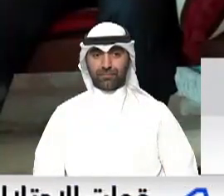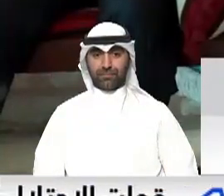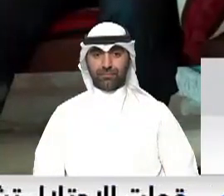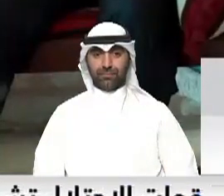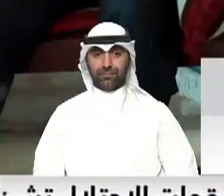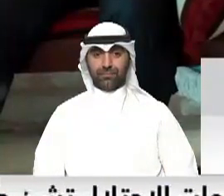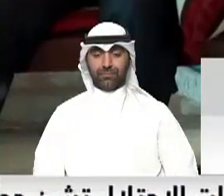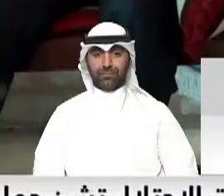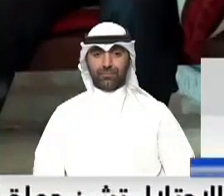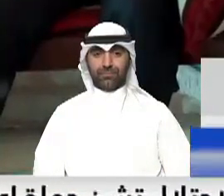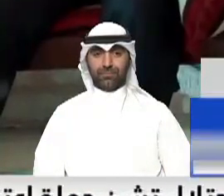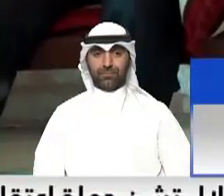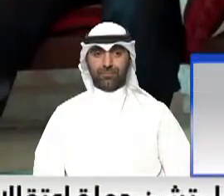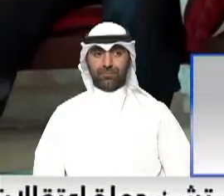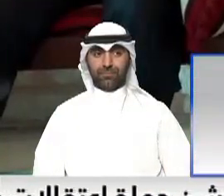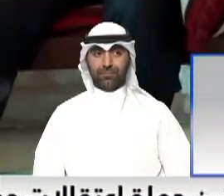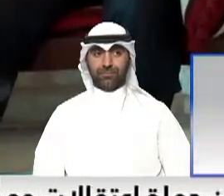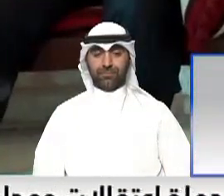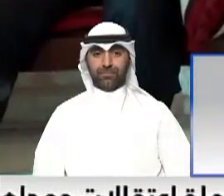إنجازاتكم